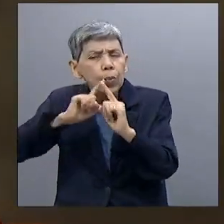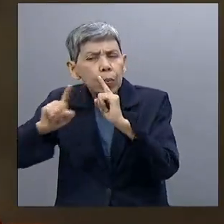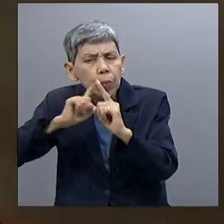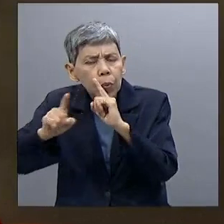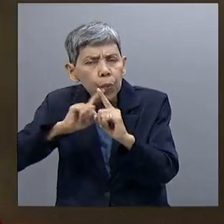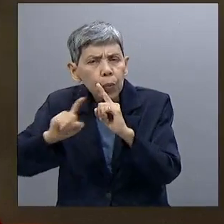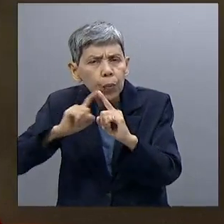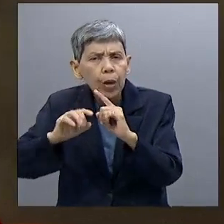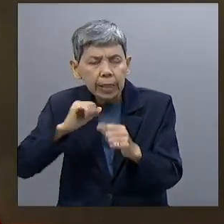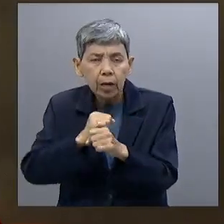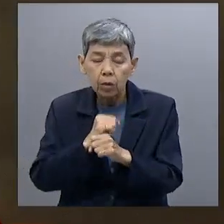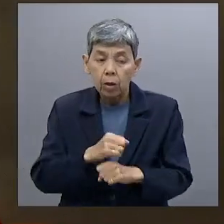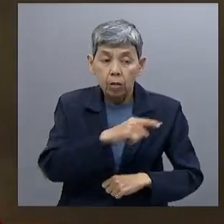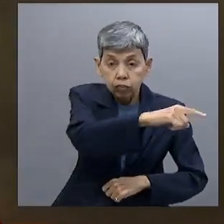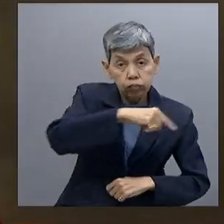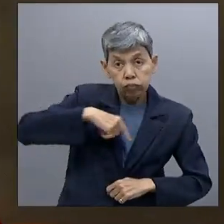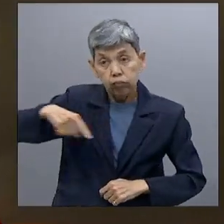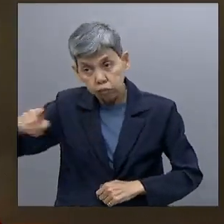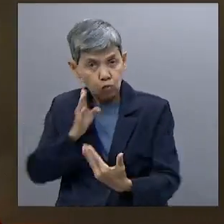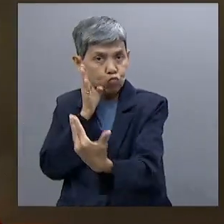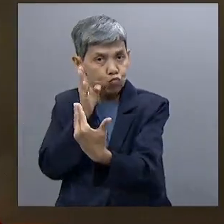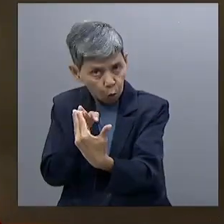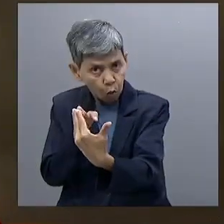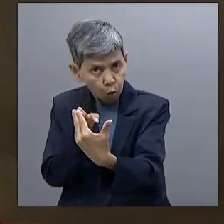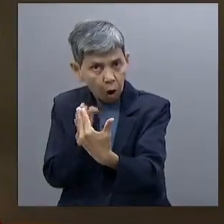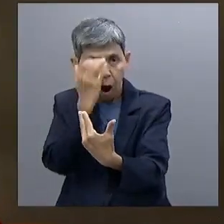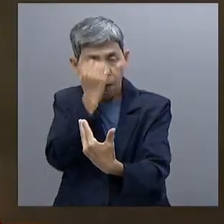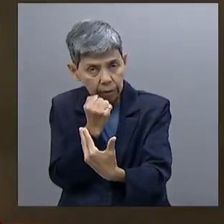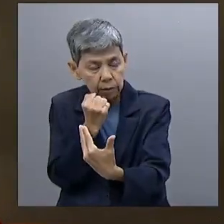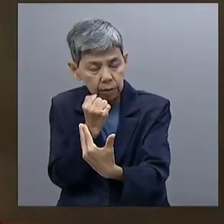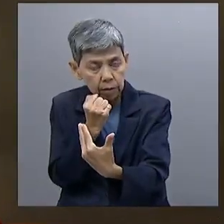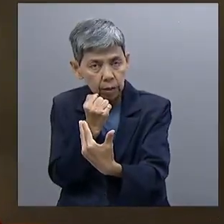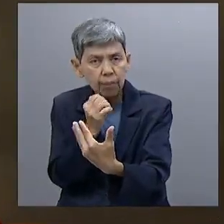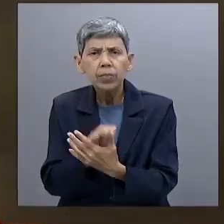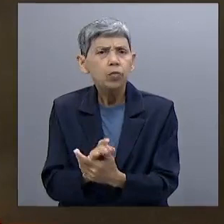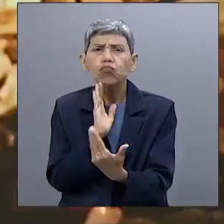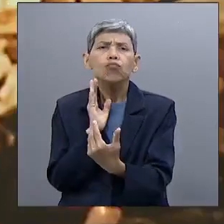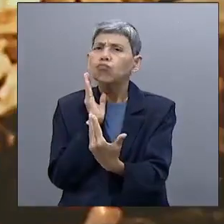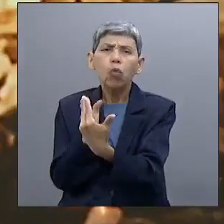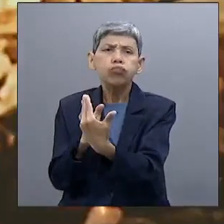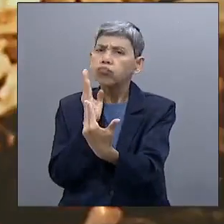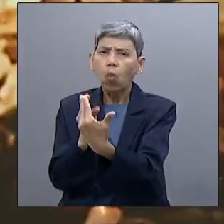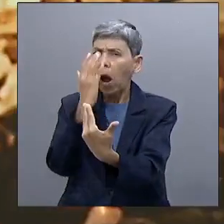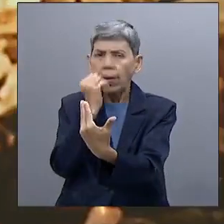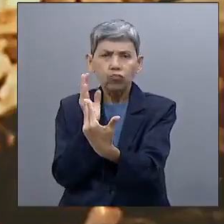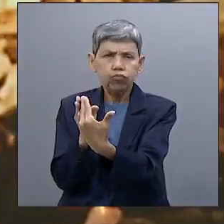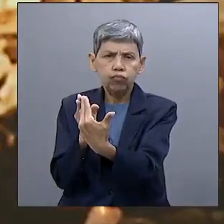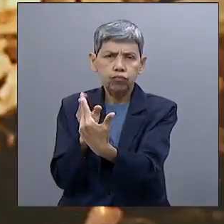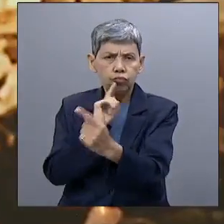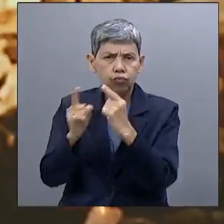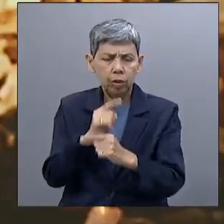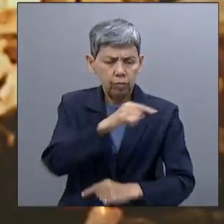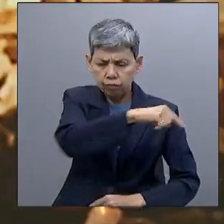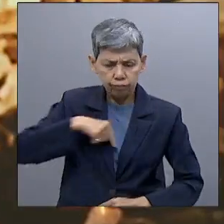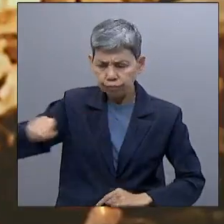พูดผ่านตัวกลางหรือว่าเราได้พูดคุยโดยตรงกับทางตัวแทนของฮามาสเลยไหมคะ ตัวแทนของฮามาสสิฮะเพราะว่า